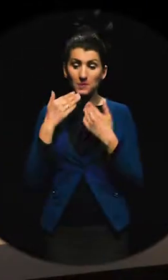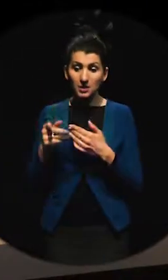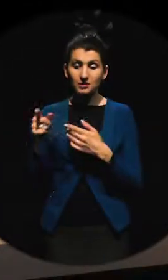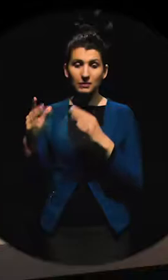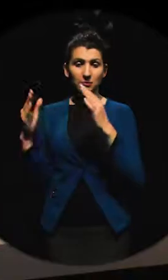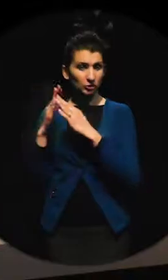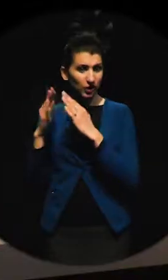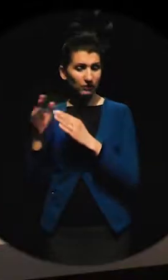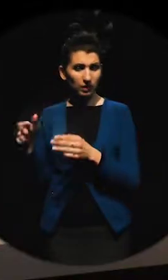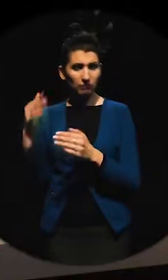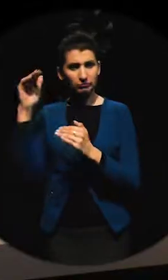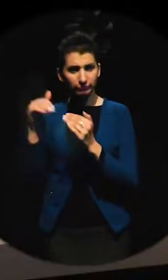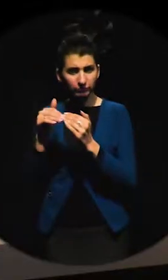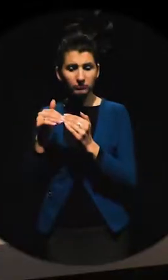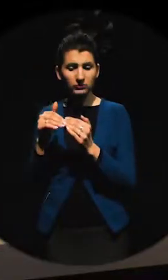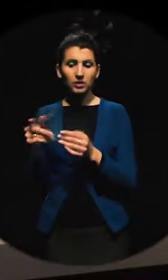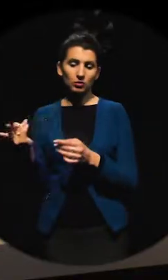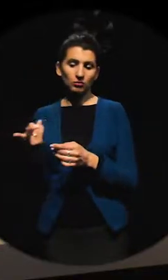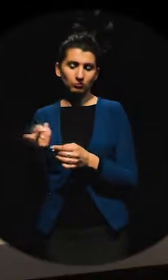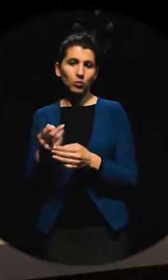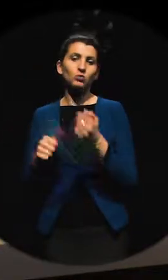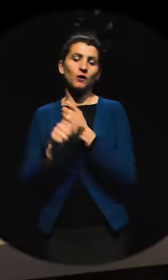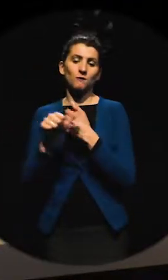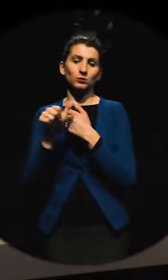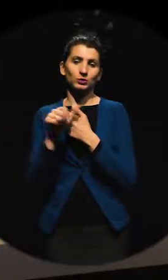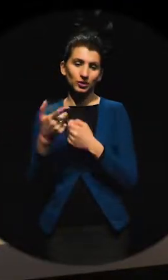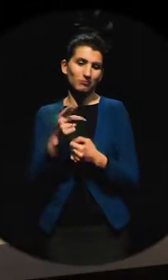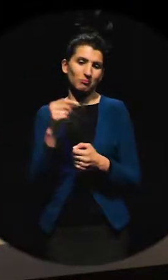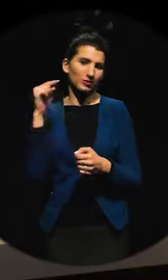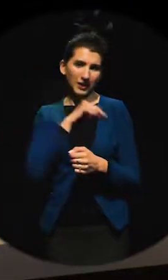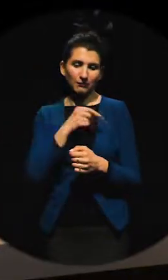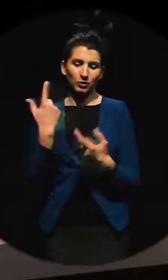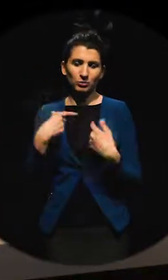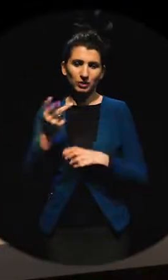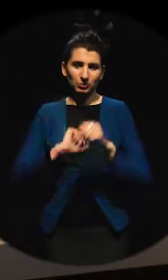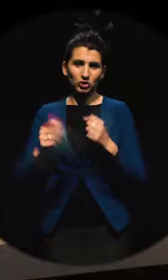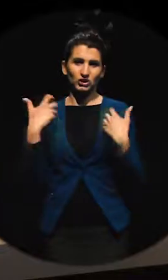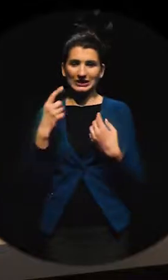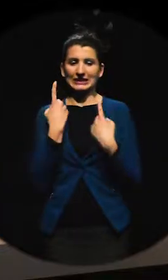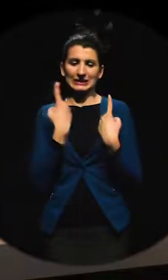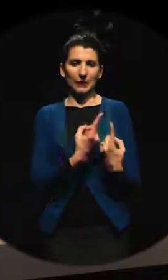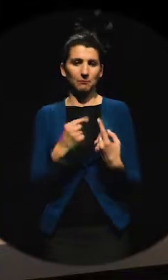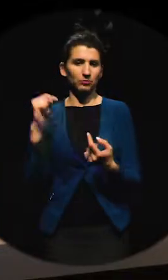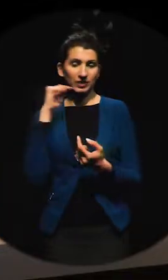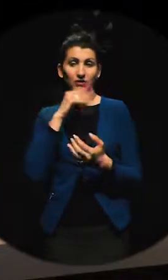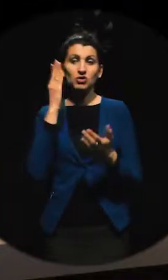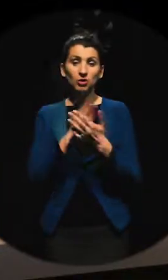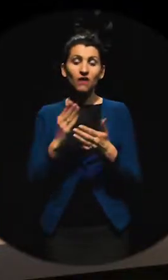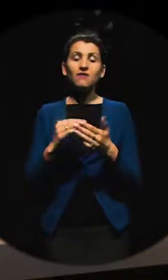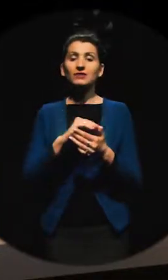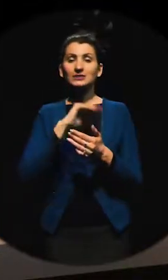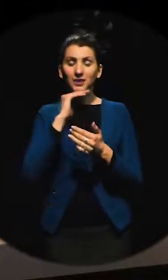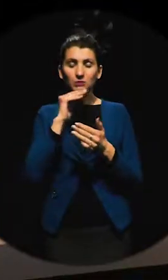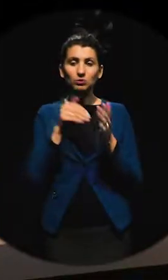żyć samodzielnie, potrzeba tylko i aż stworzenia w myśleniu architektonicznym, planowaniu